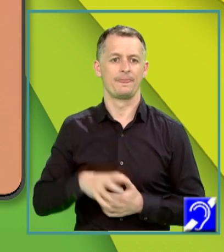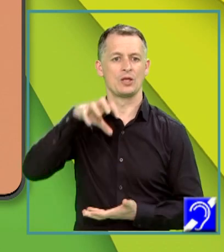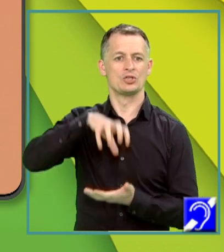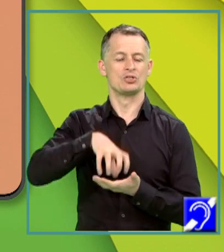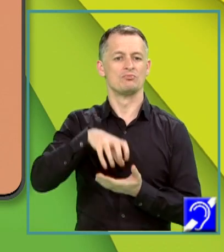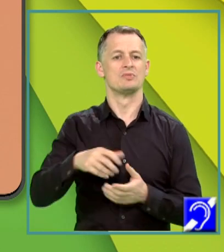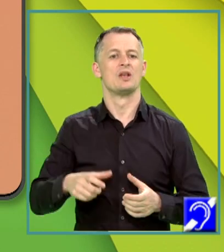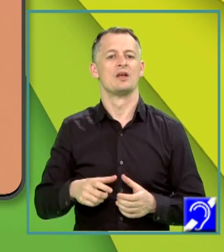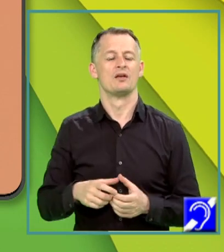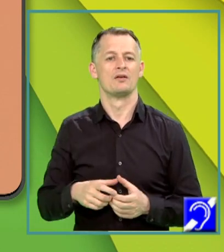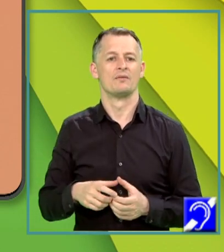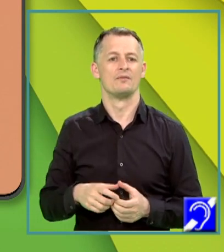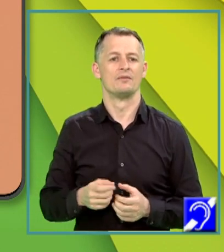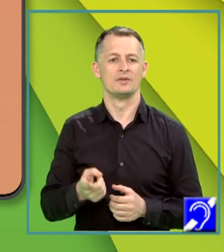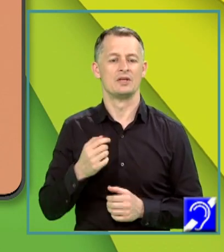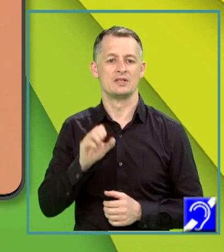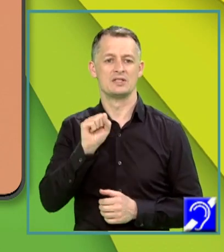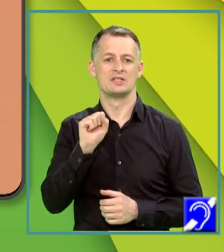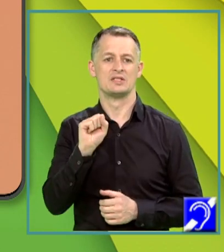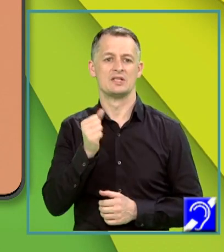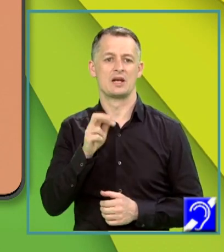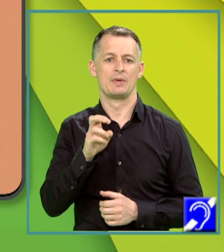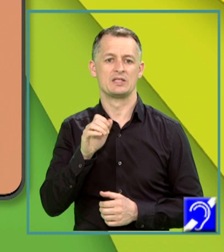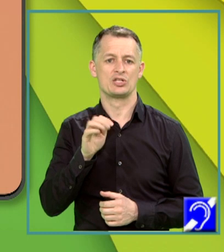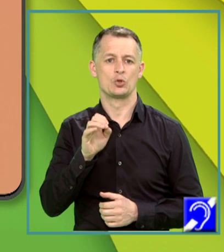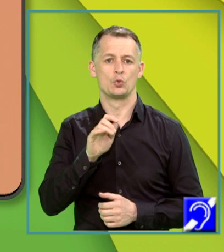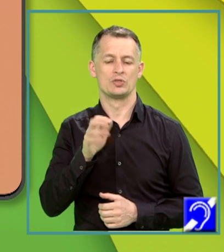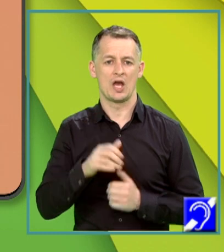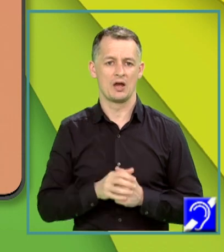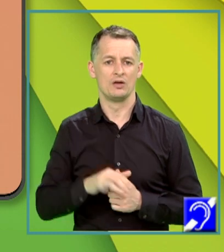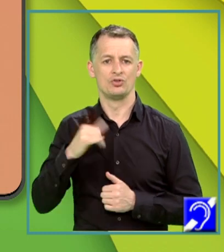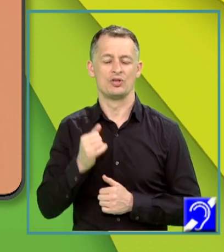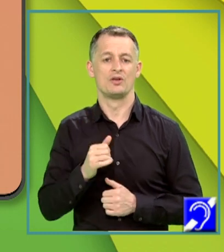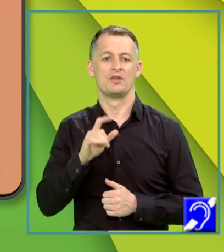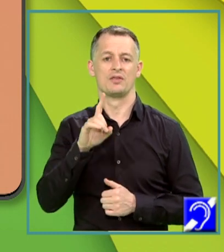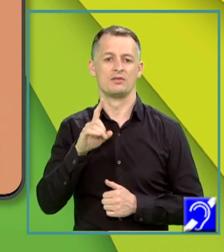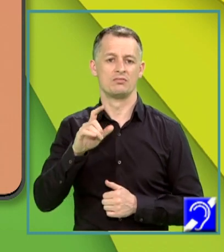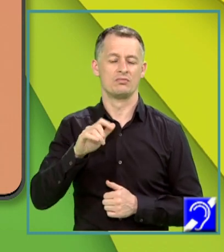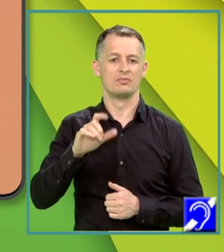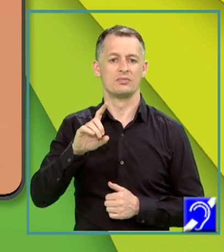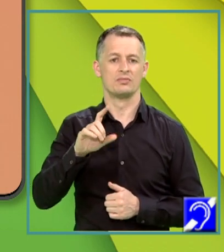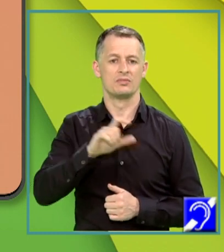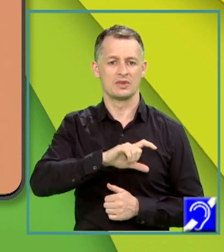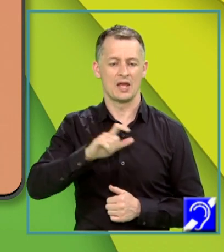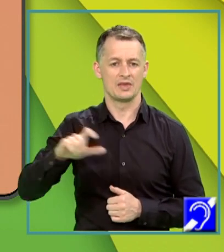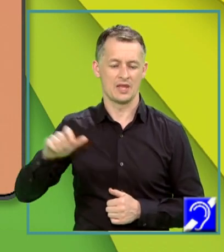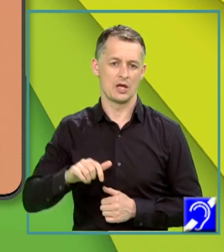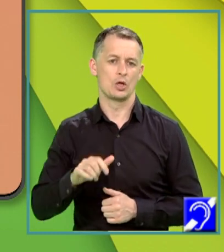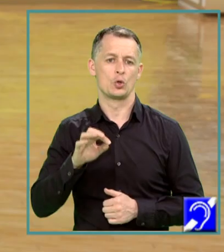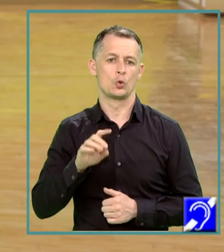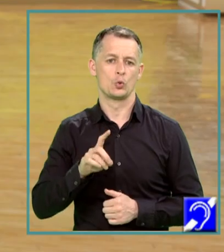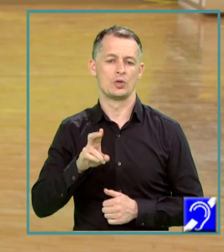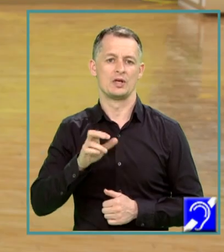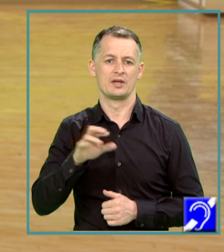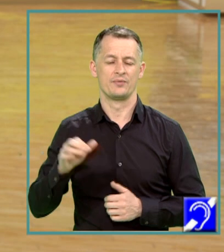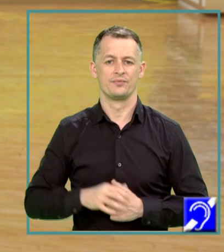Sarmisegetuza și bineînțeles Delta Dunării care constituie o rezervație a biosferei